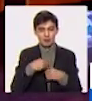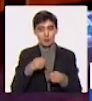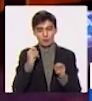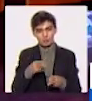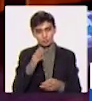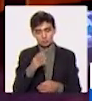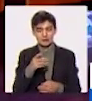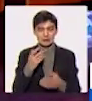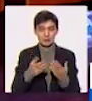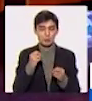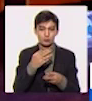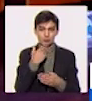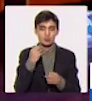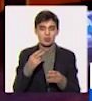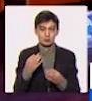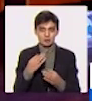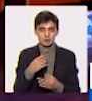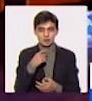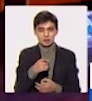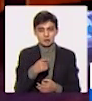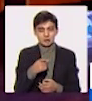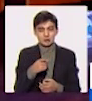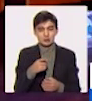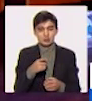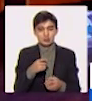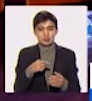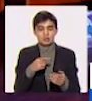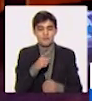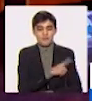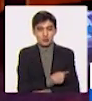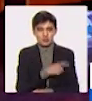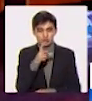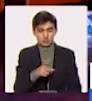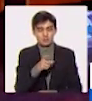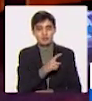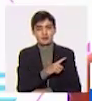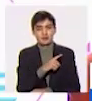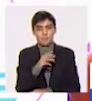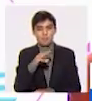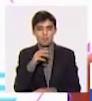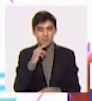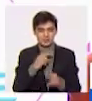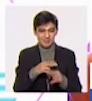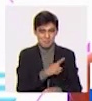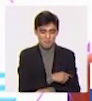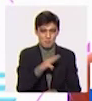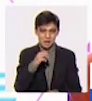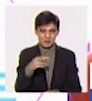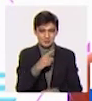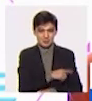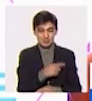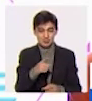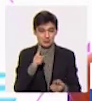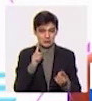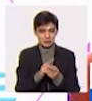ба? Қалай түсіндіресіз осыны? Енді бұл жерде дәрігерлер, мейірбикелер науқаспен тікелей контакта